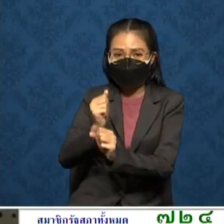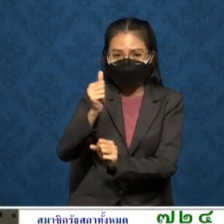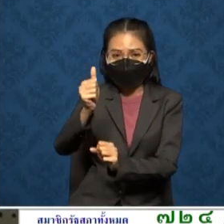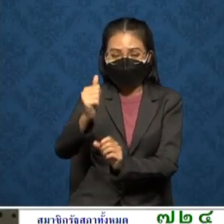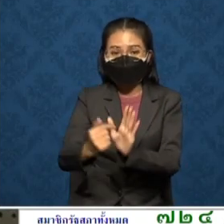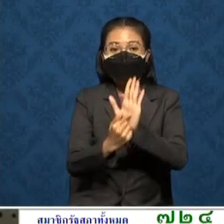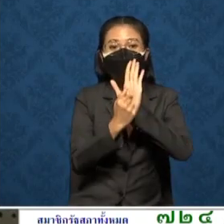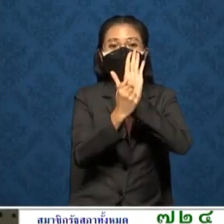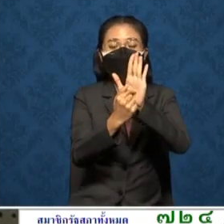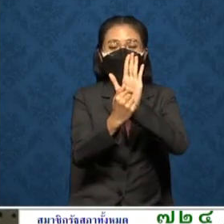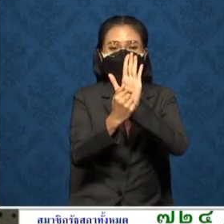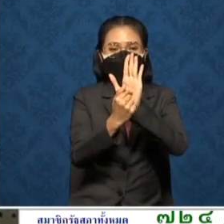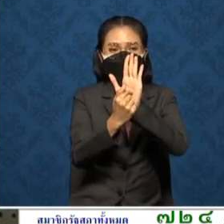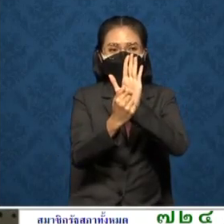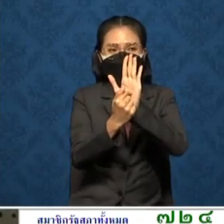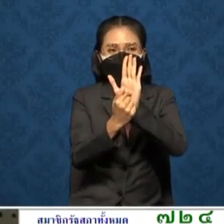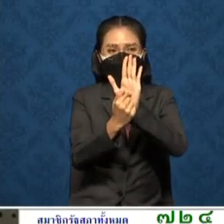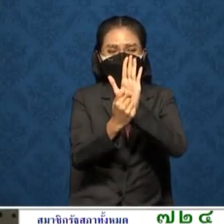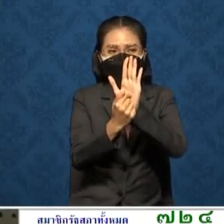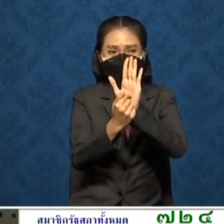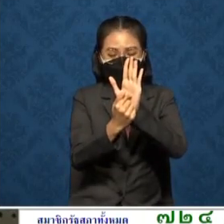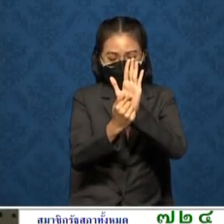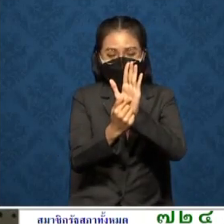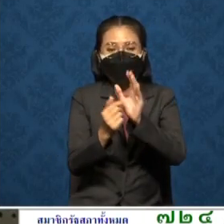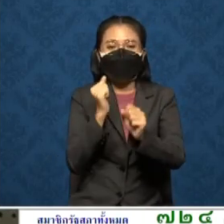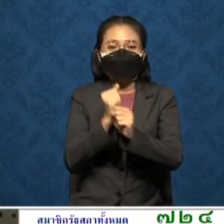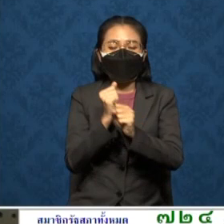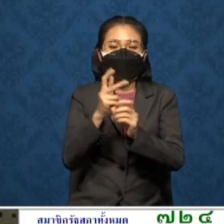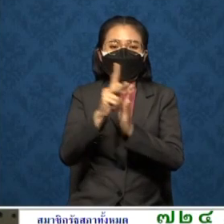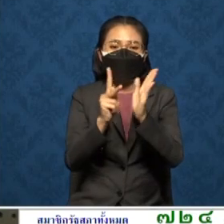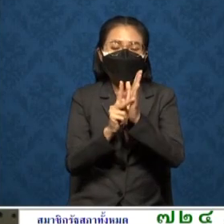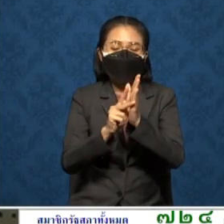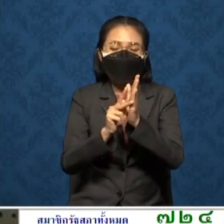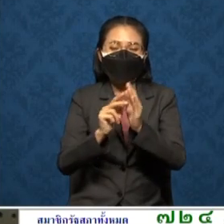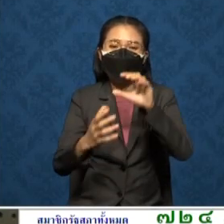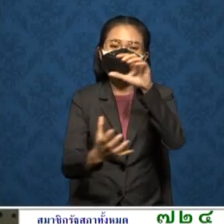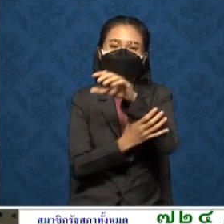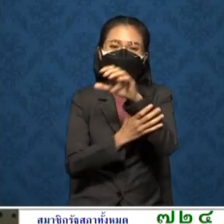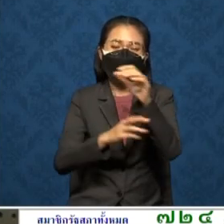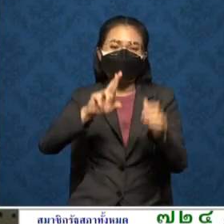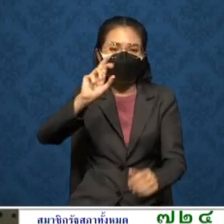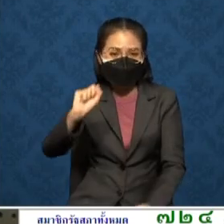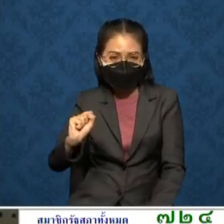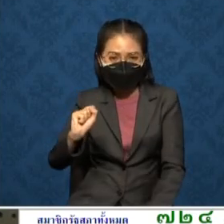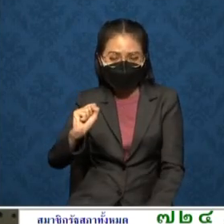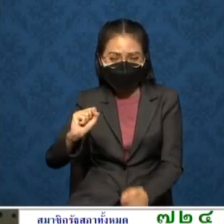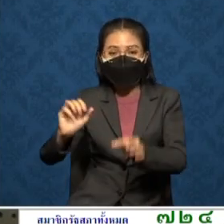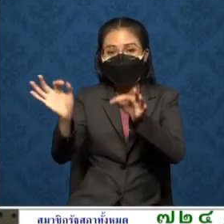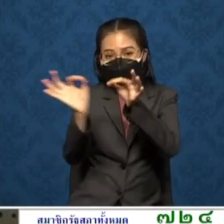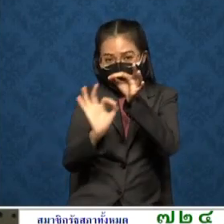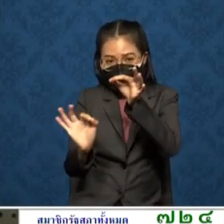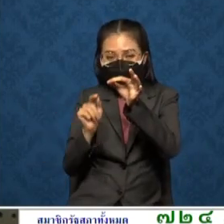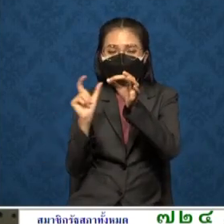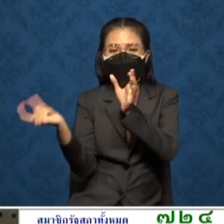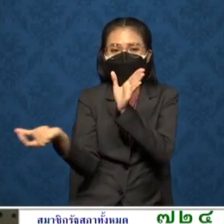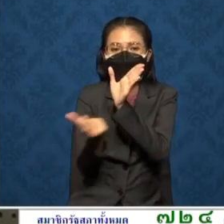มมติว่าถ้าจะต้องใช้กับหน่วยงานทางรัฐสภาก็อาจจะไปเขียนในพระราชกฤษฎีกาได้ว่า